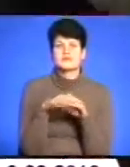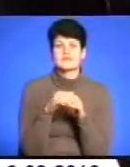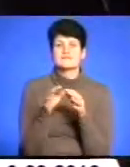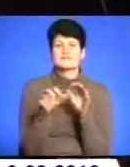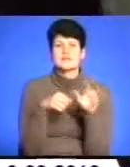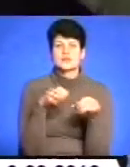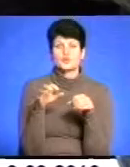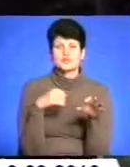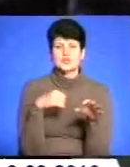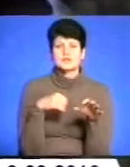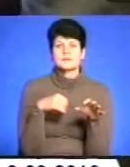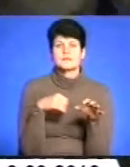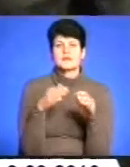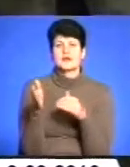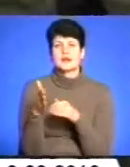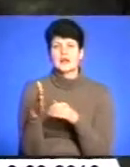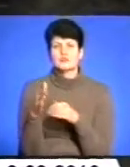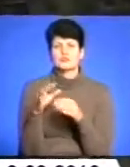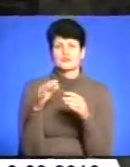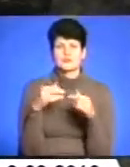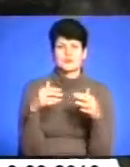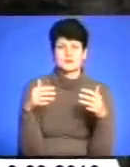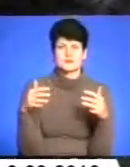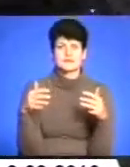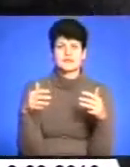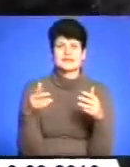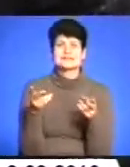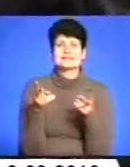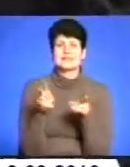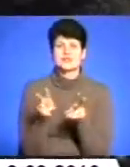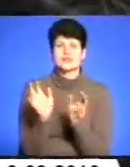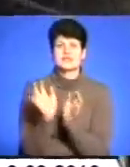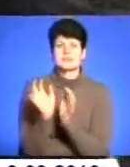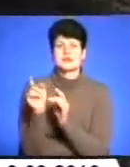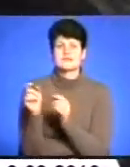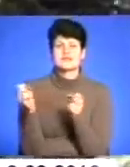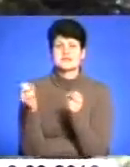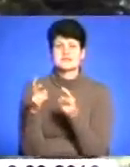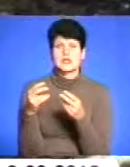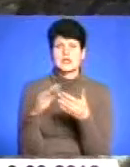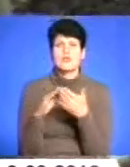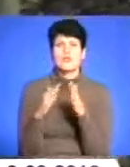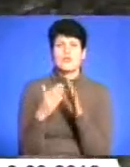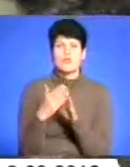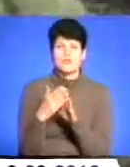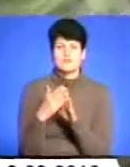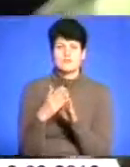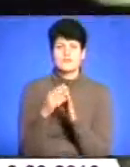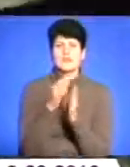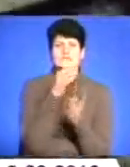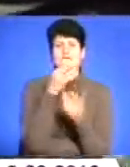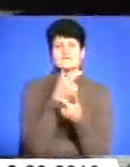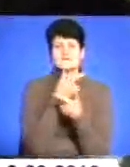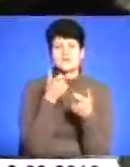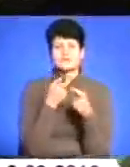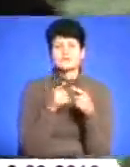риболовним приладдям, сітками та пристроєм для підводної ловлі риби. Також виявлено значну кількість зловленої риби,